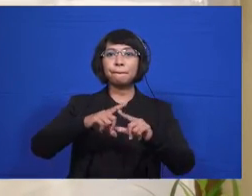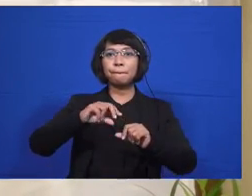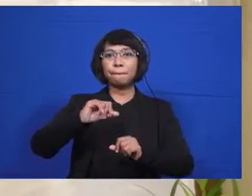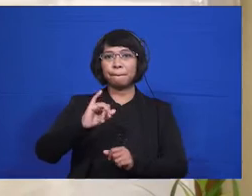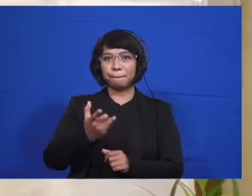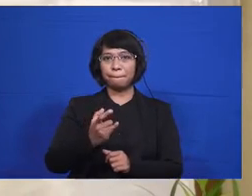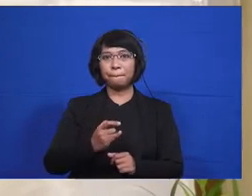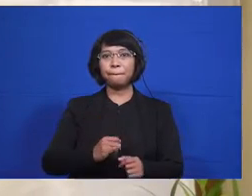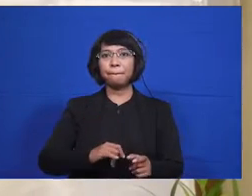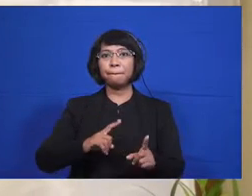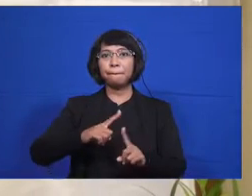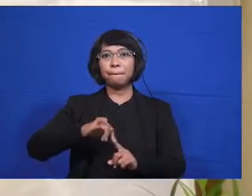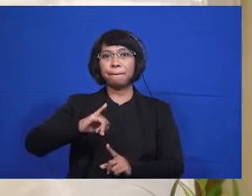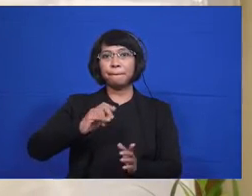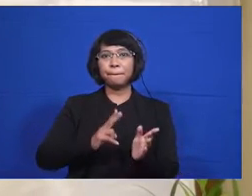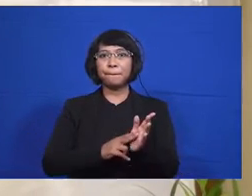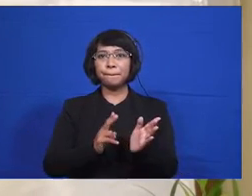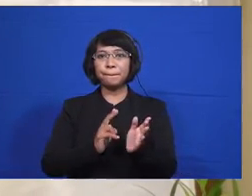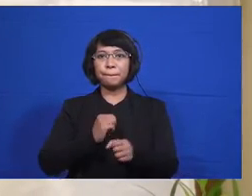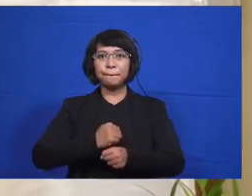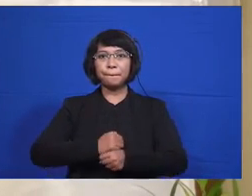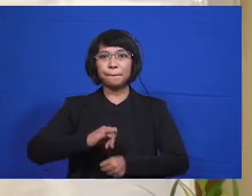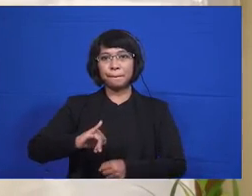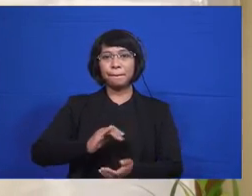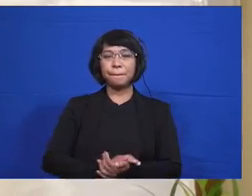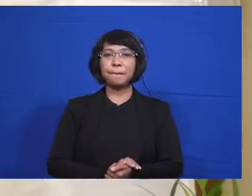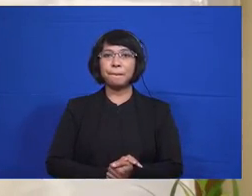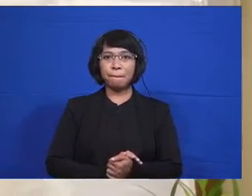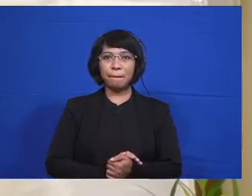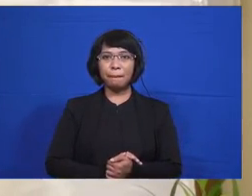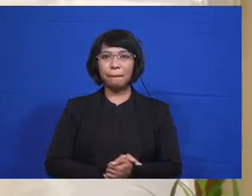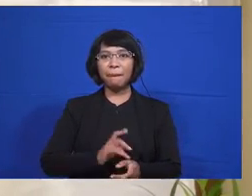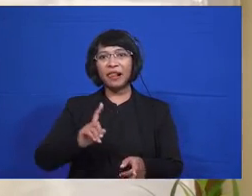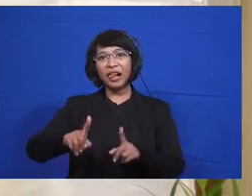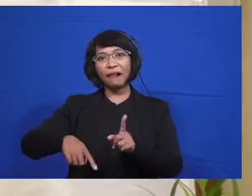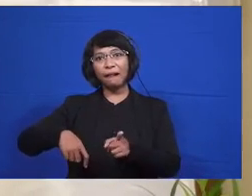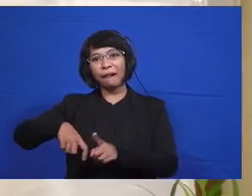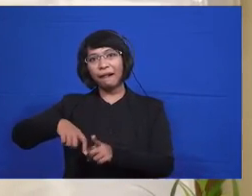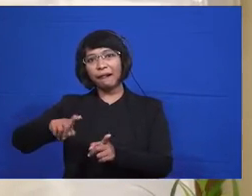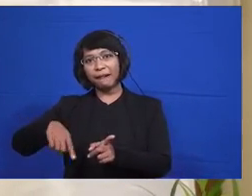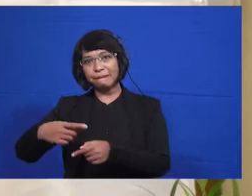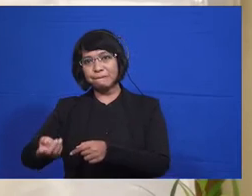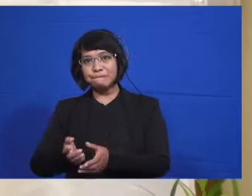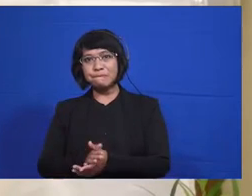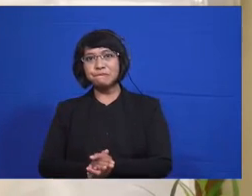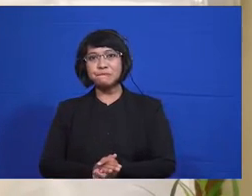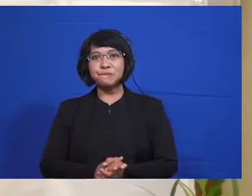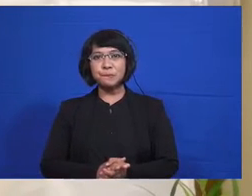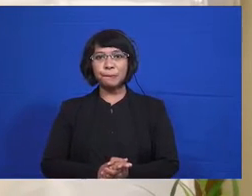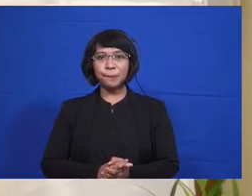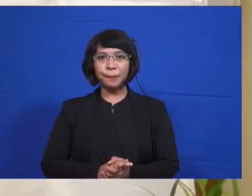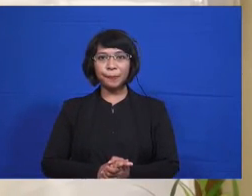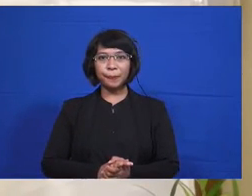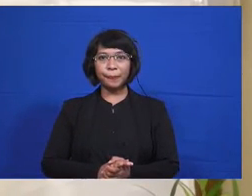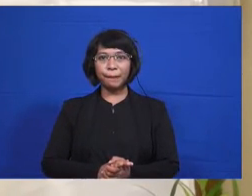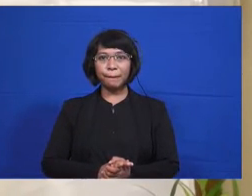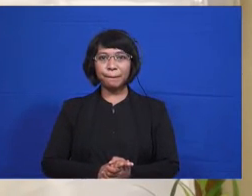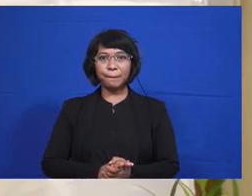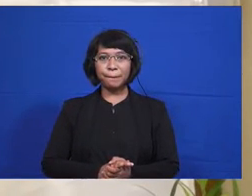tinggi, postulat, atau novisiat. Kursus ini, selain komisi seminari yang